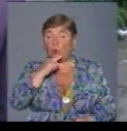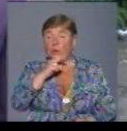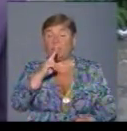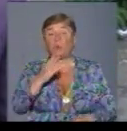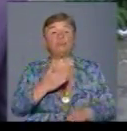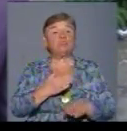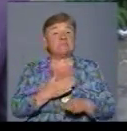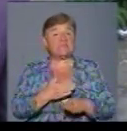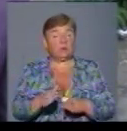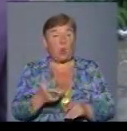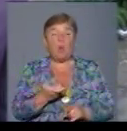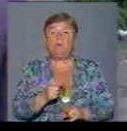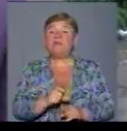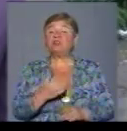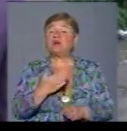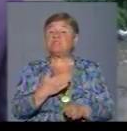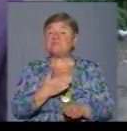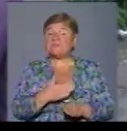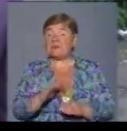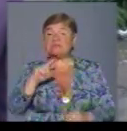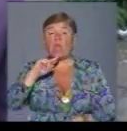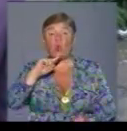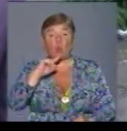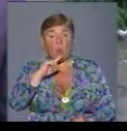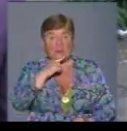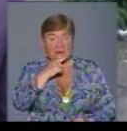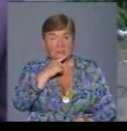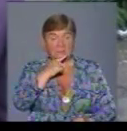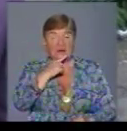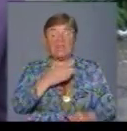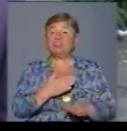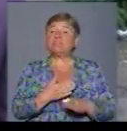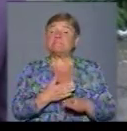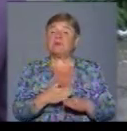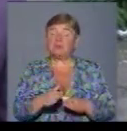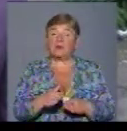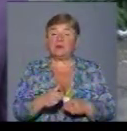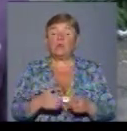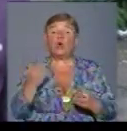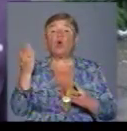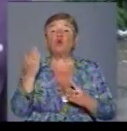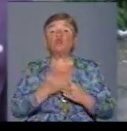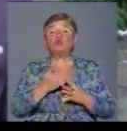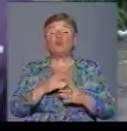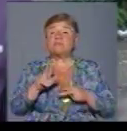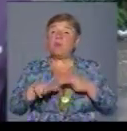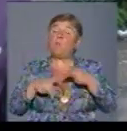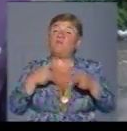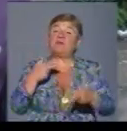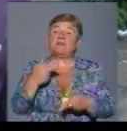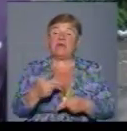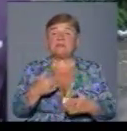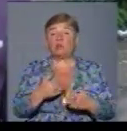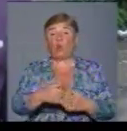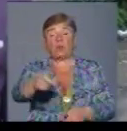частинку. Більша частина зекономлених, основна частина зекономлених субсидій повертається до державного